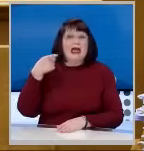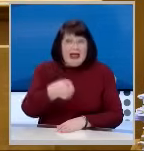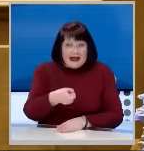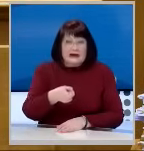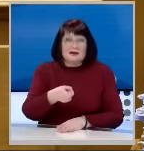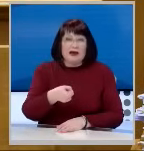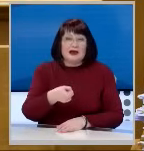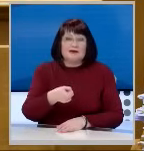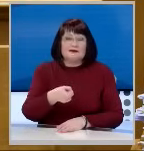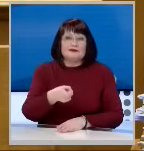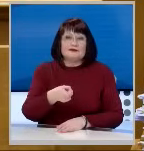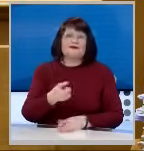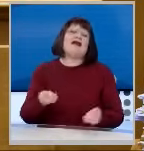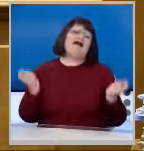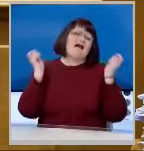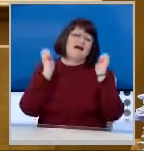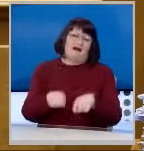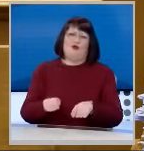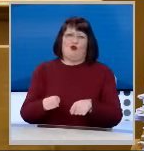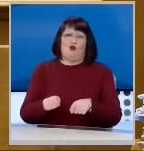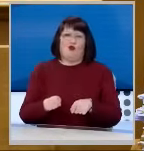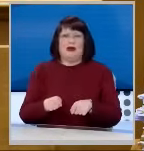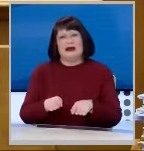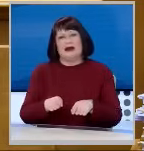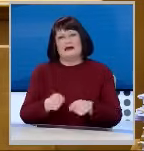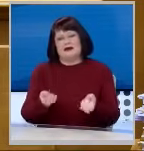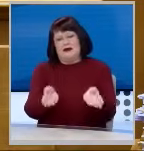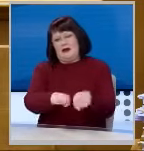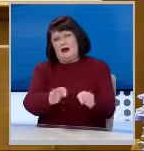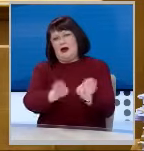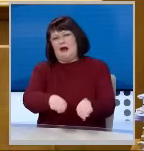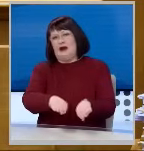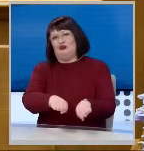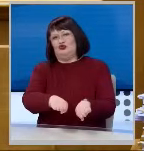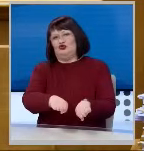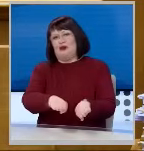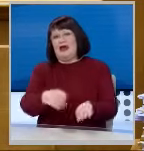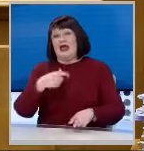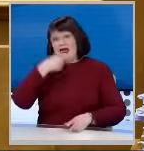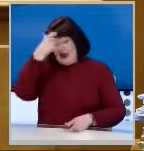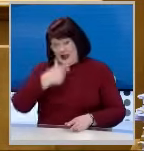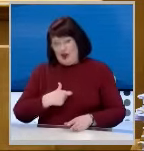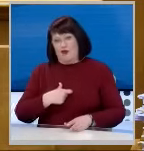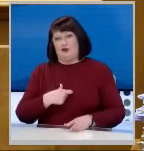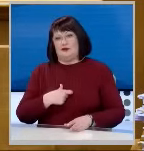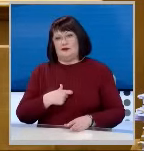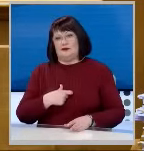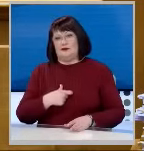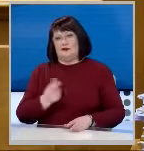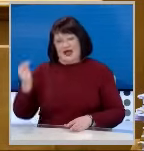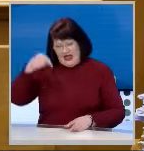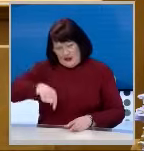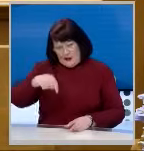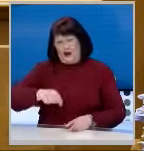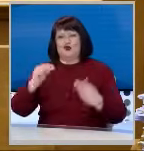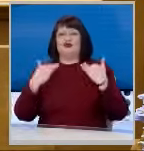αυτό αποκλείεται να συγκαλυφθεί όσο είμαι εγώ εδώ